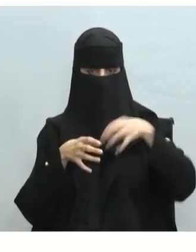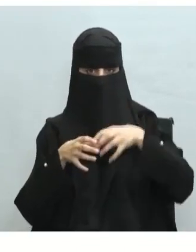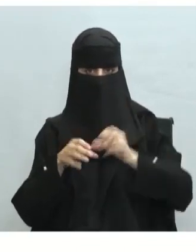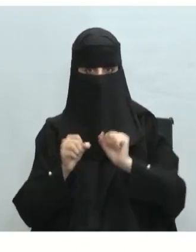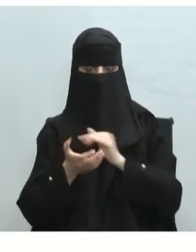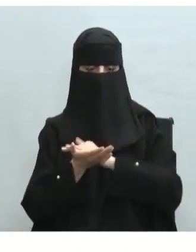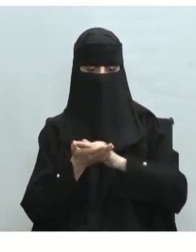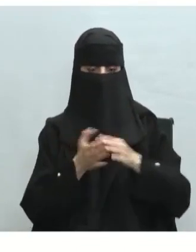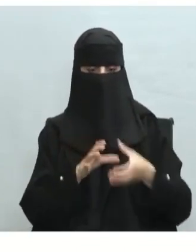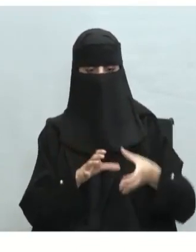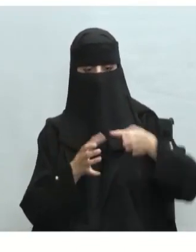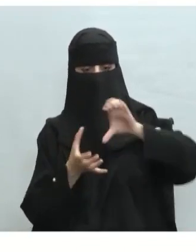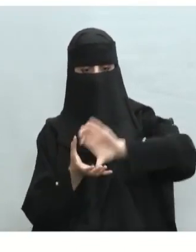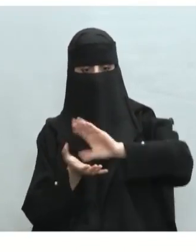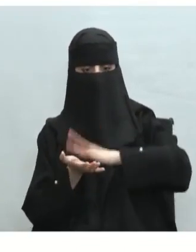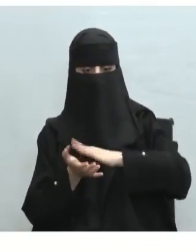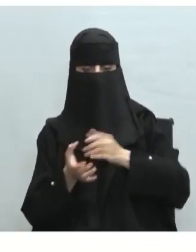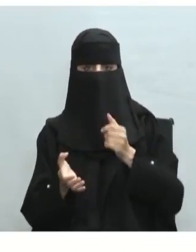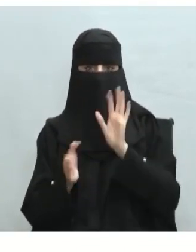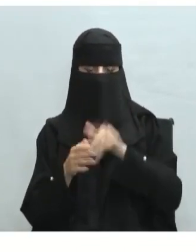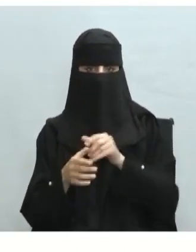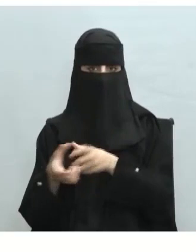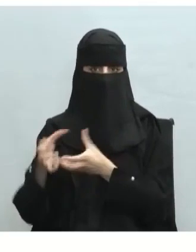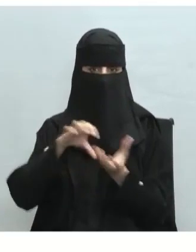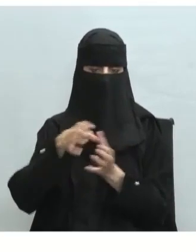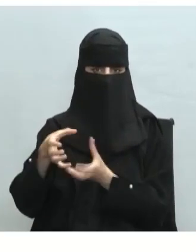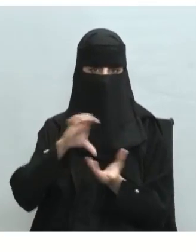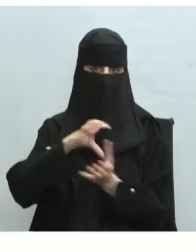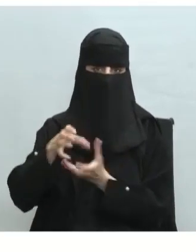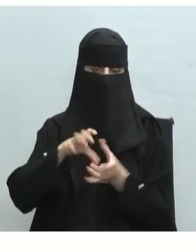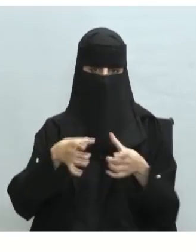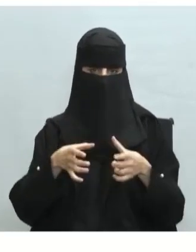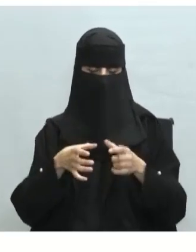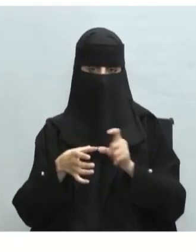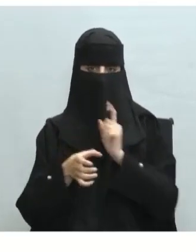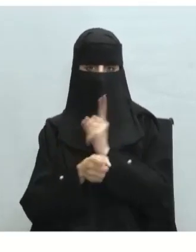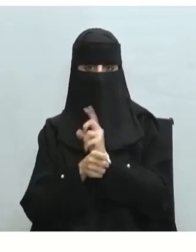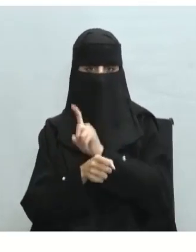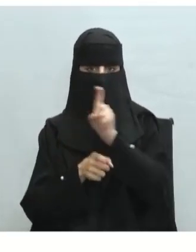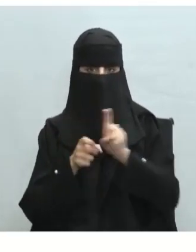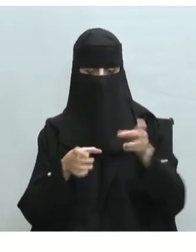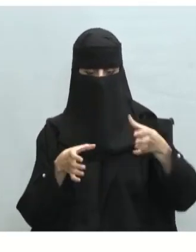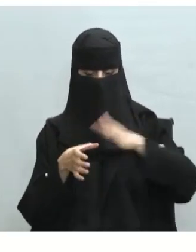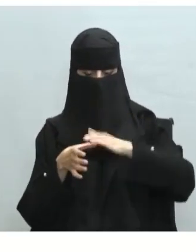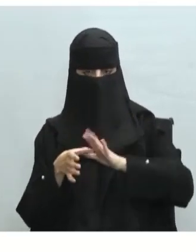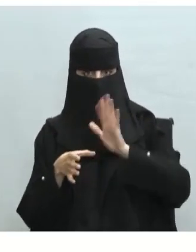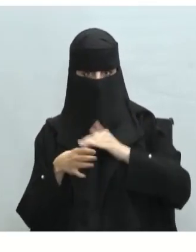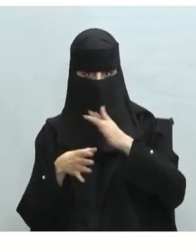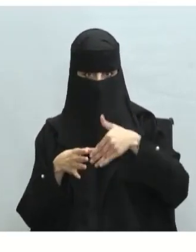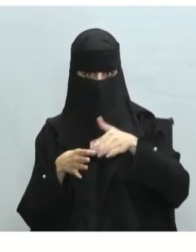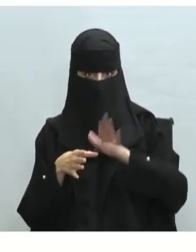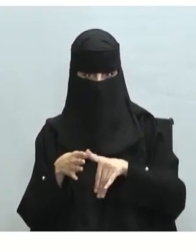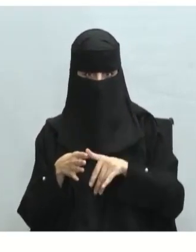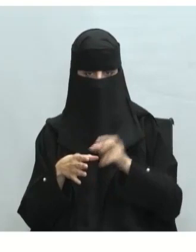حتى امتلات سال الطلاب هل بقي في السله متسع اجابوا لا اخرج الاستاذ كيسا مملوءا بحجاره صغيره